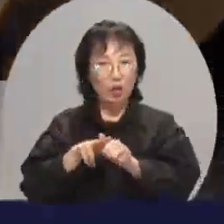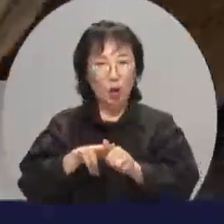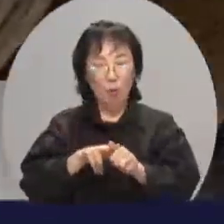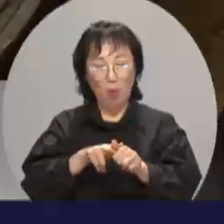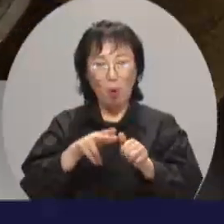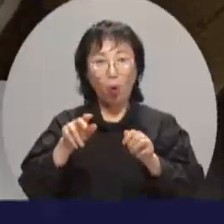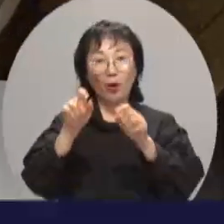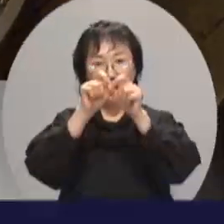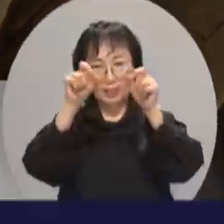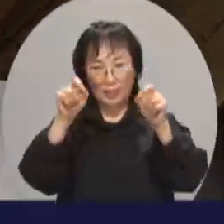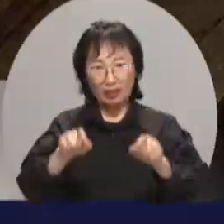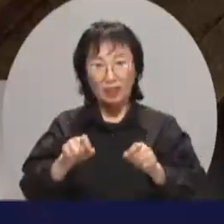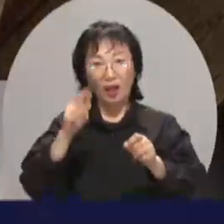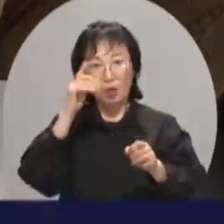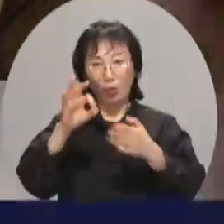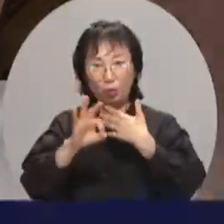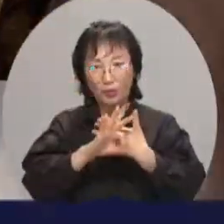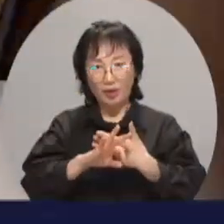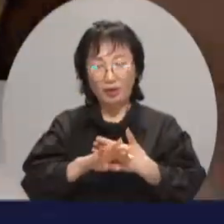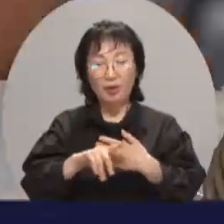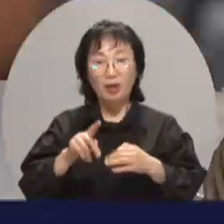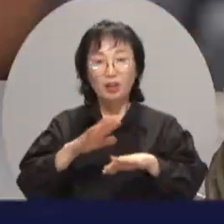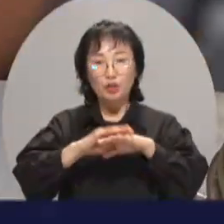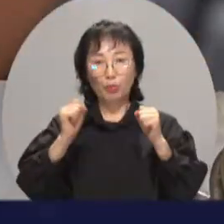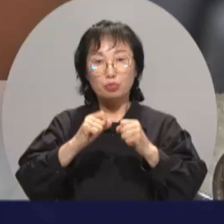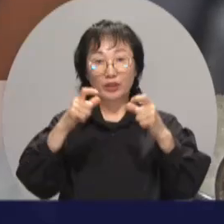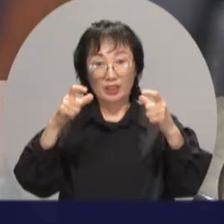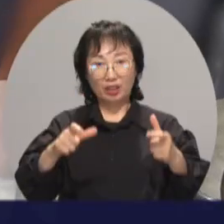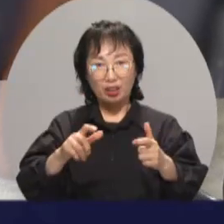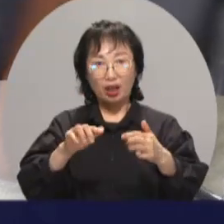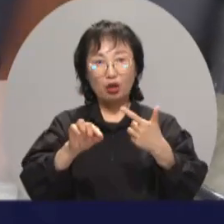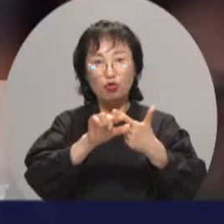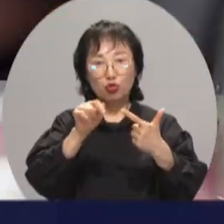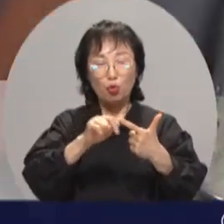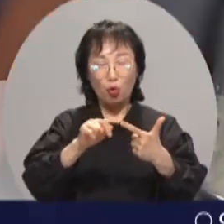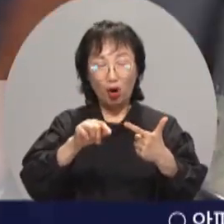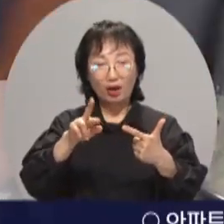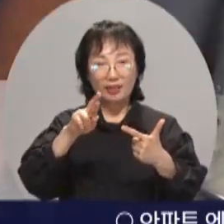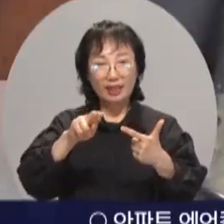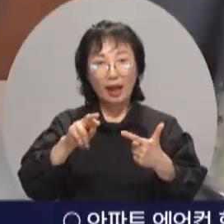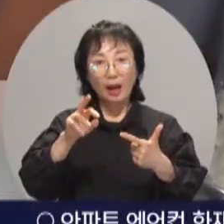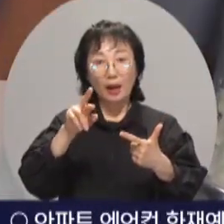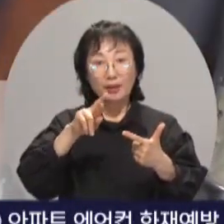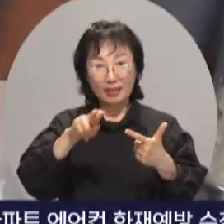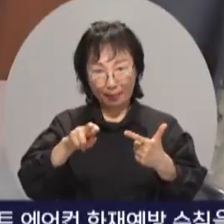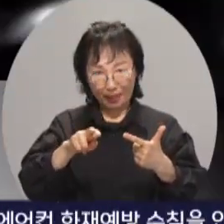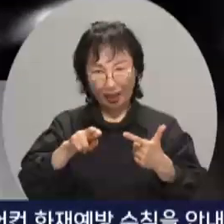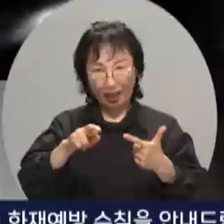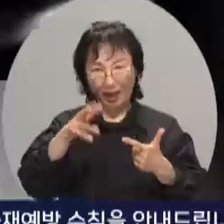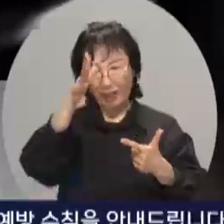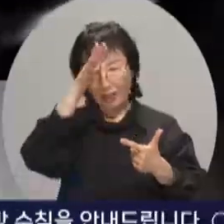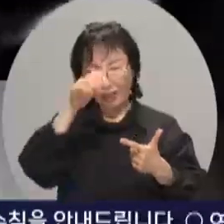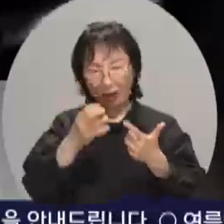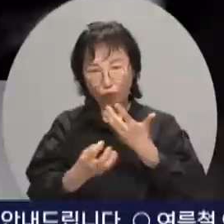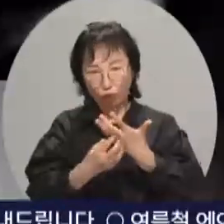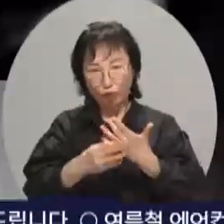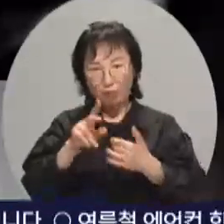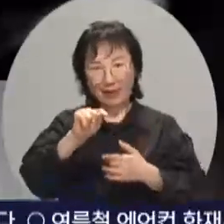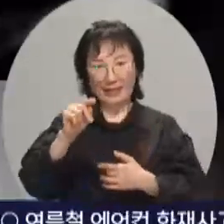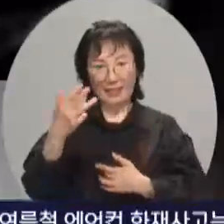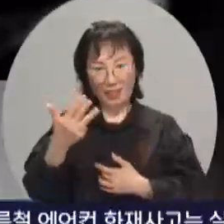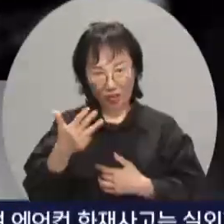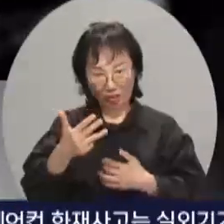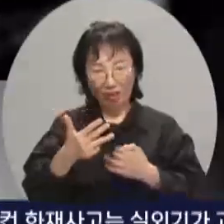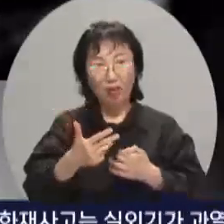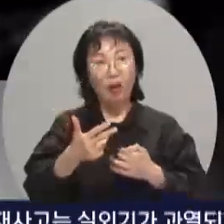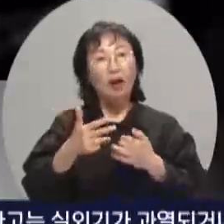사이트인 참가격에 따르면 전북 지역의 6월 삼계탕 평균 가격은 17,000원으로 전국